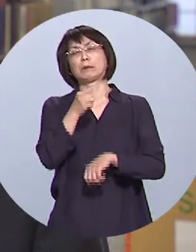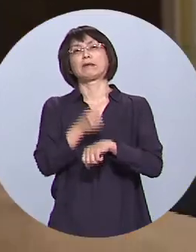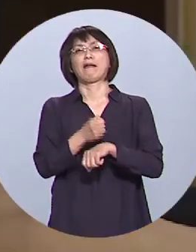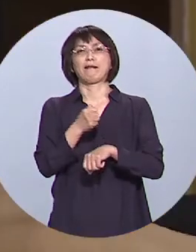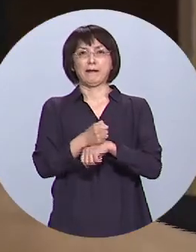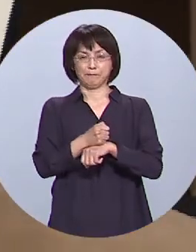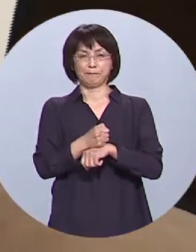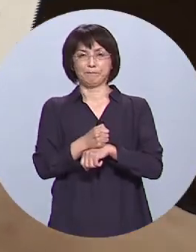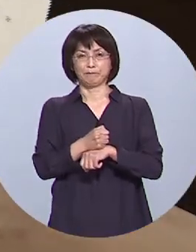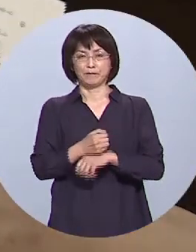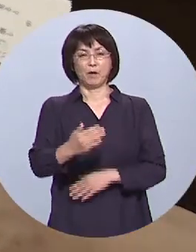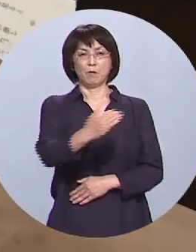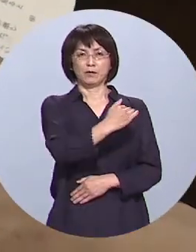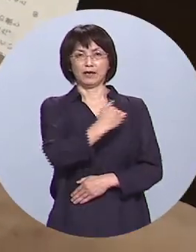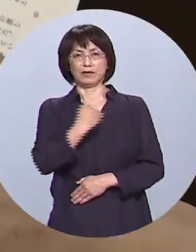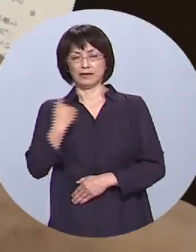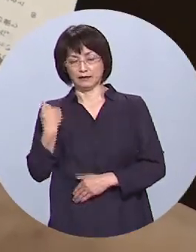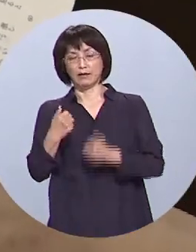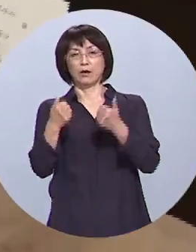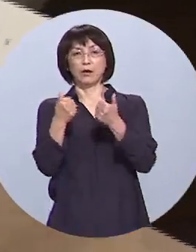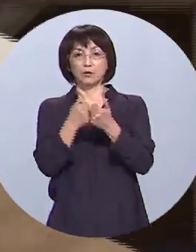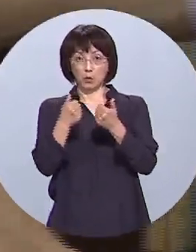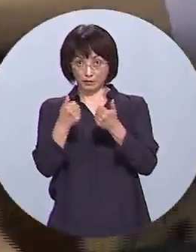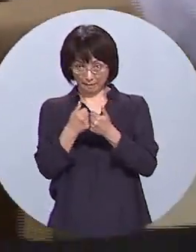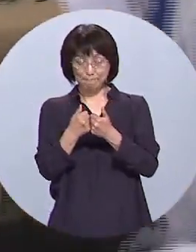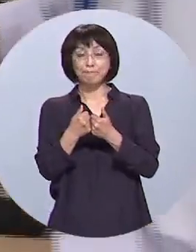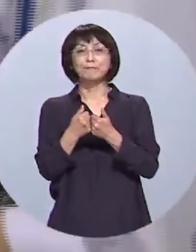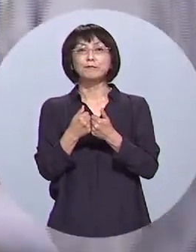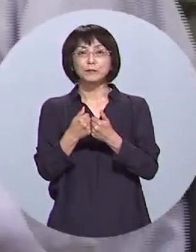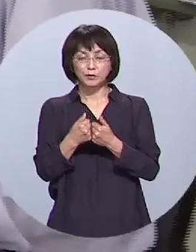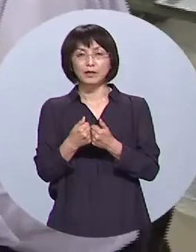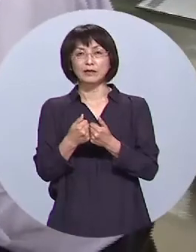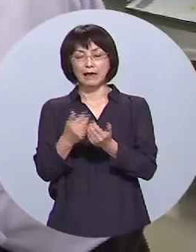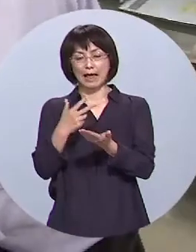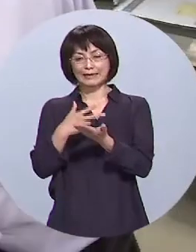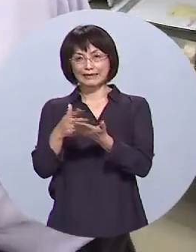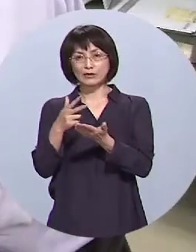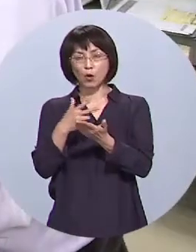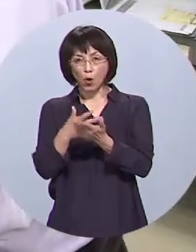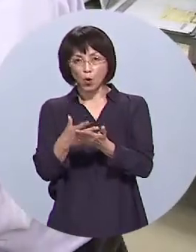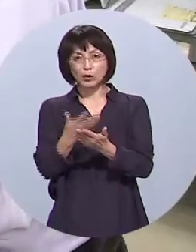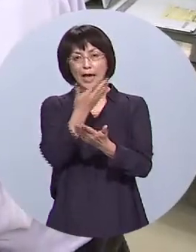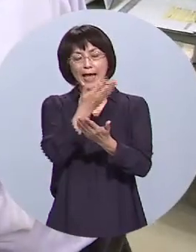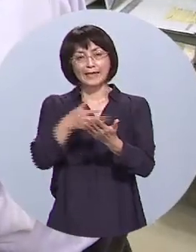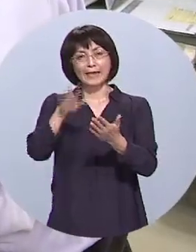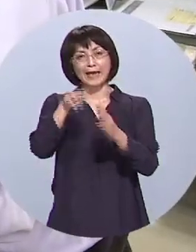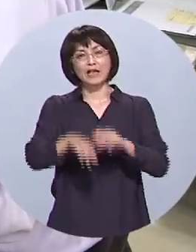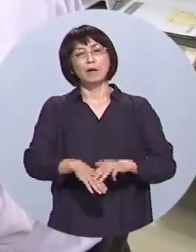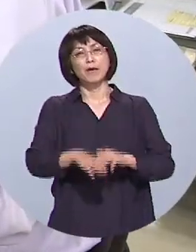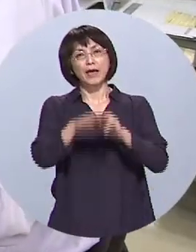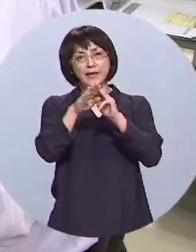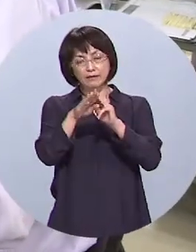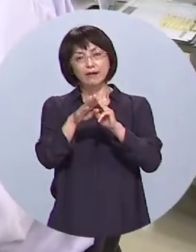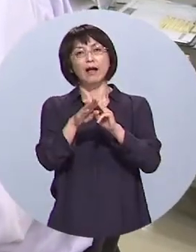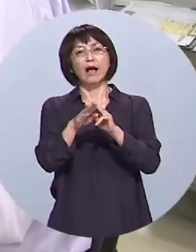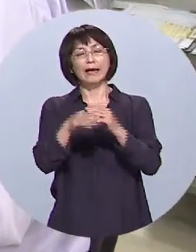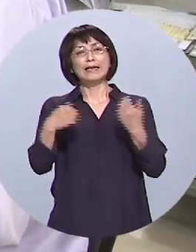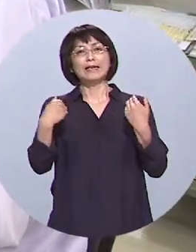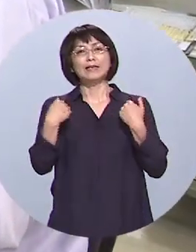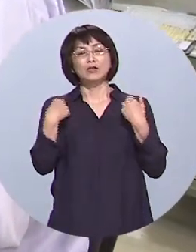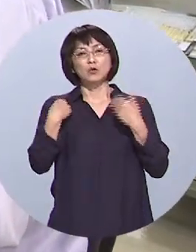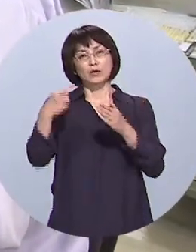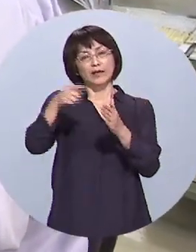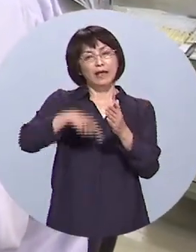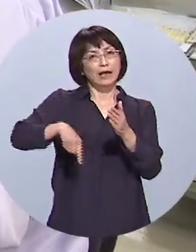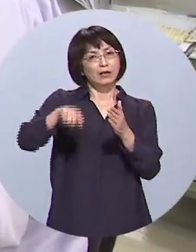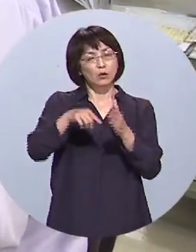いのです。司書に相談していただければ活字資料やデータベースからお客様のニーズに沿った情報